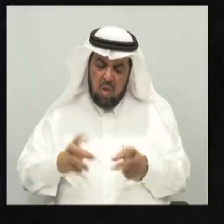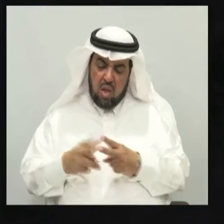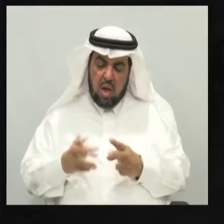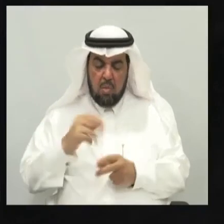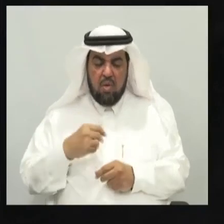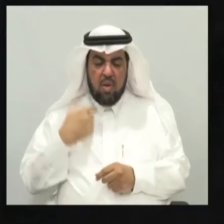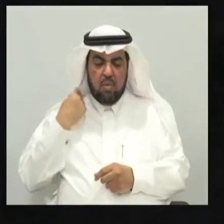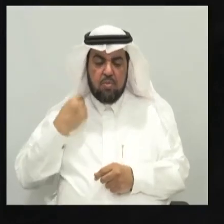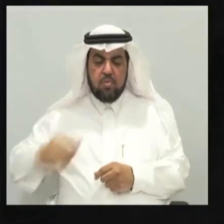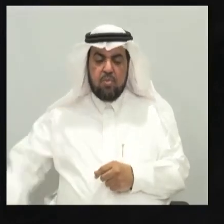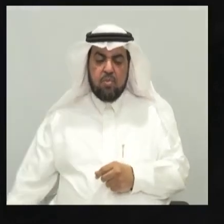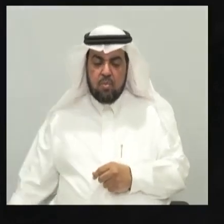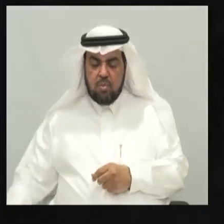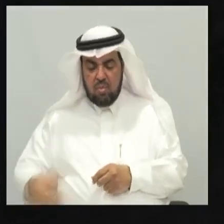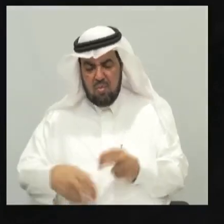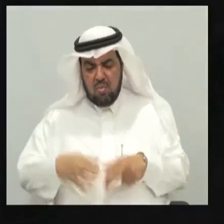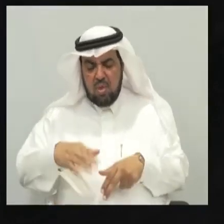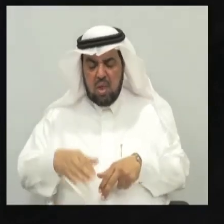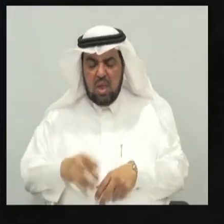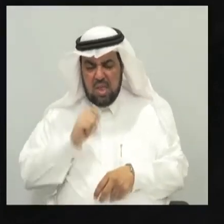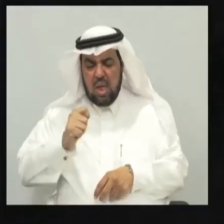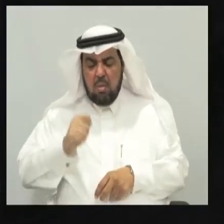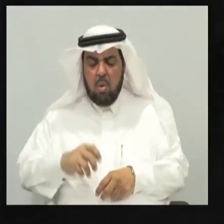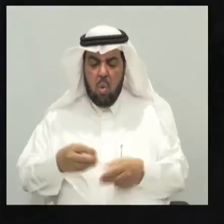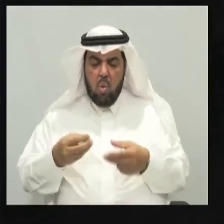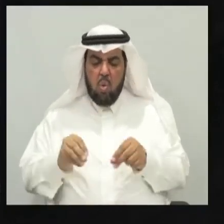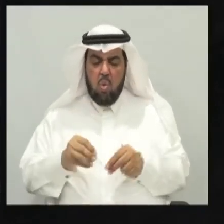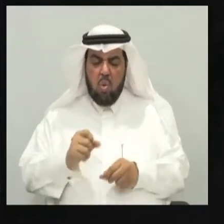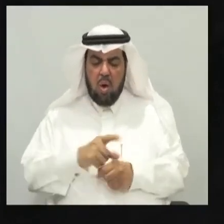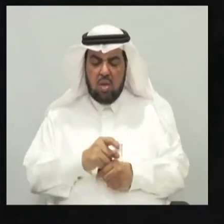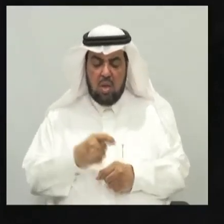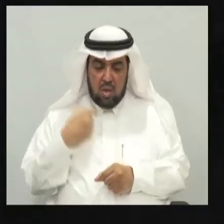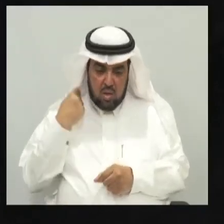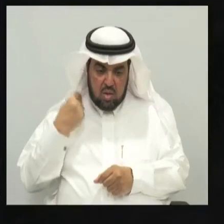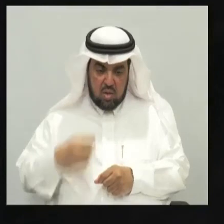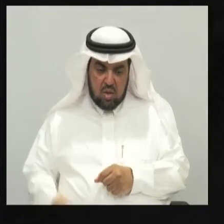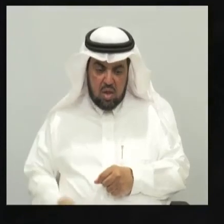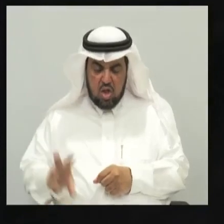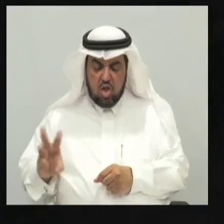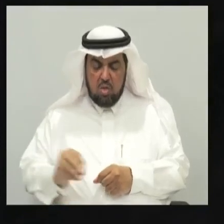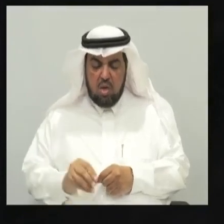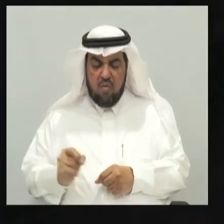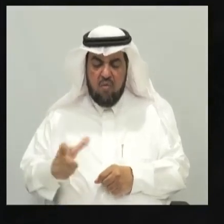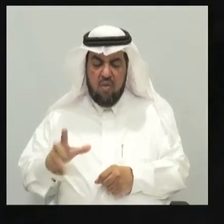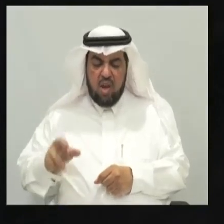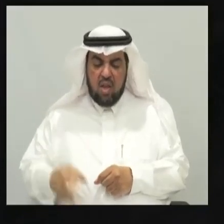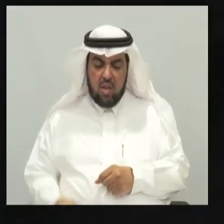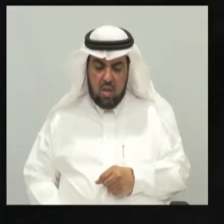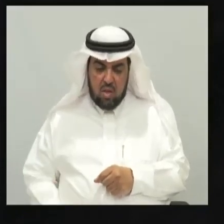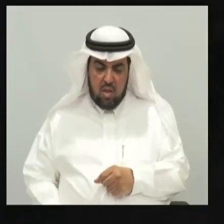كهرباء، أيضا تتفاوت ما بين صلبة وماذا؟ وغازية. الشبه بالفلز خصائصه